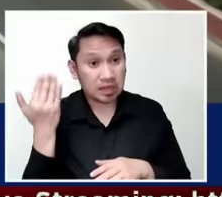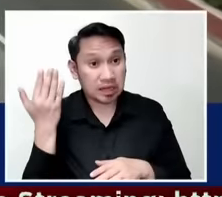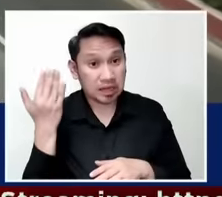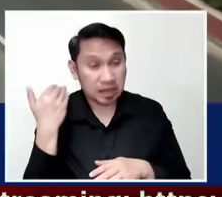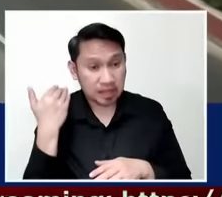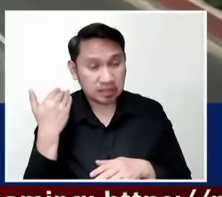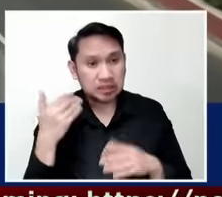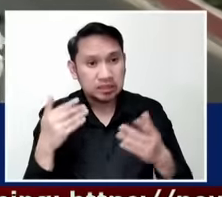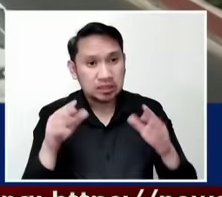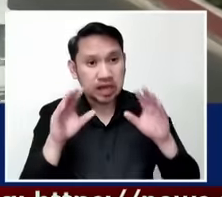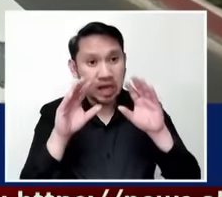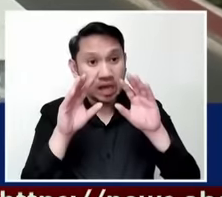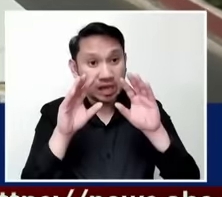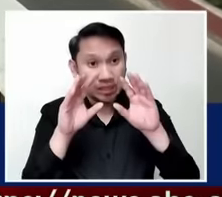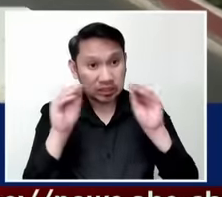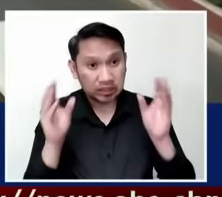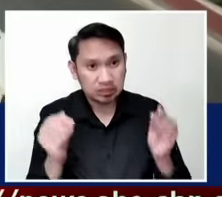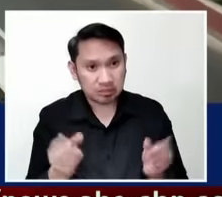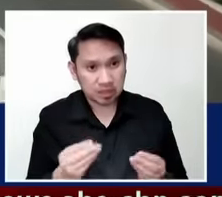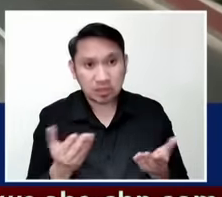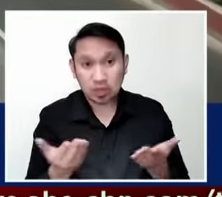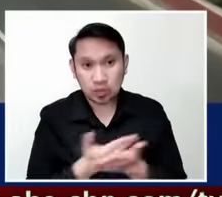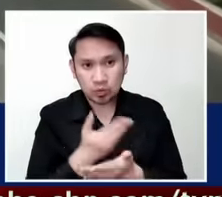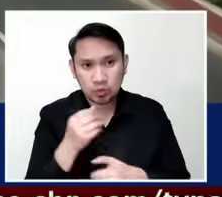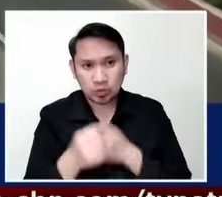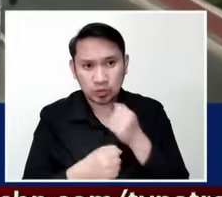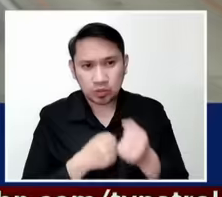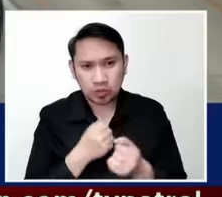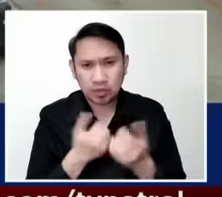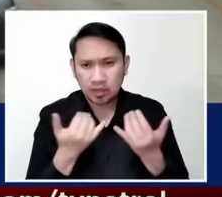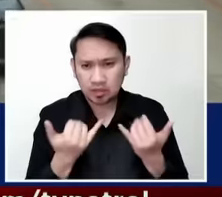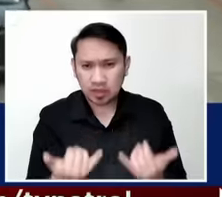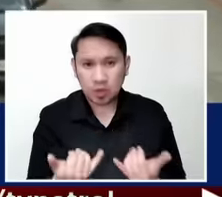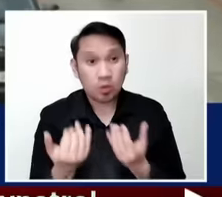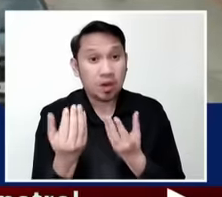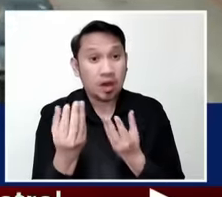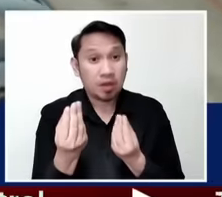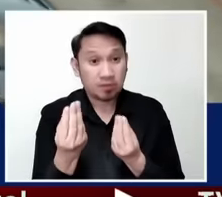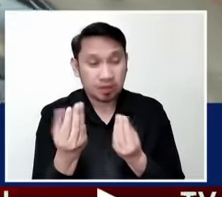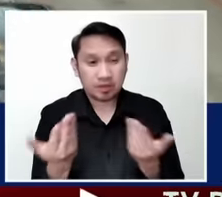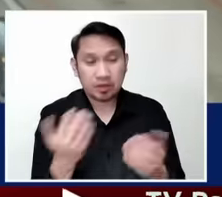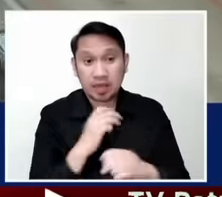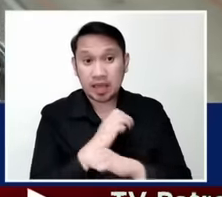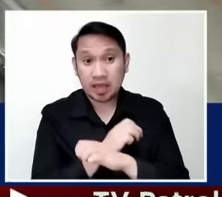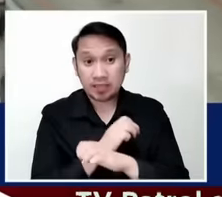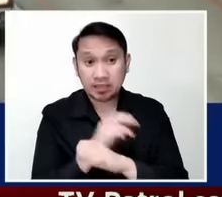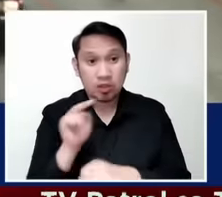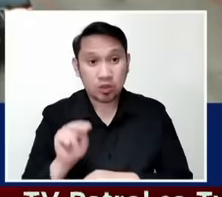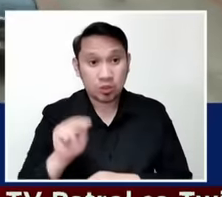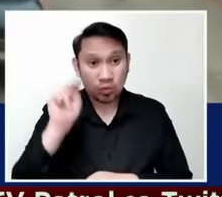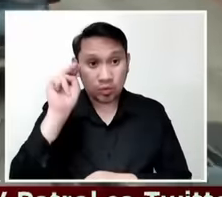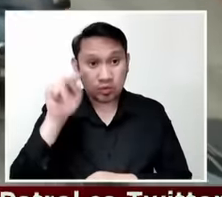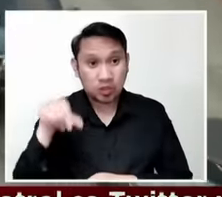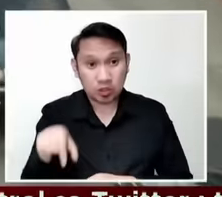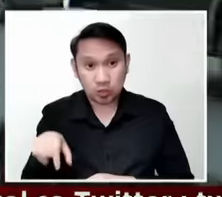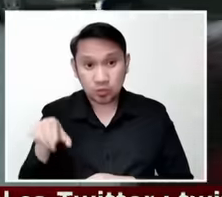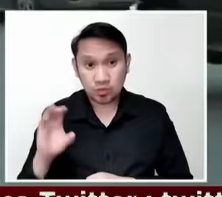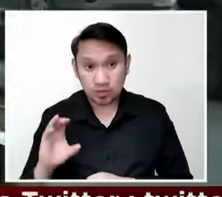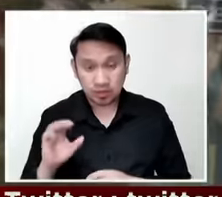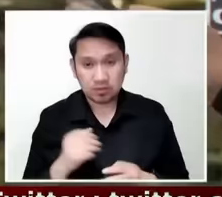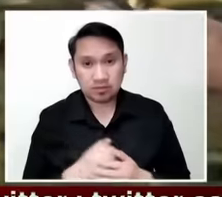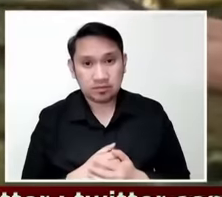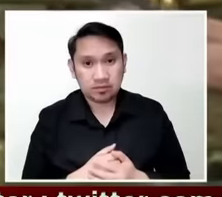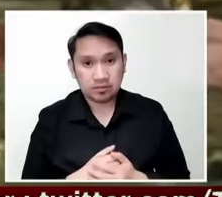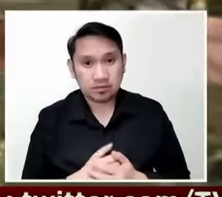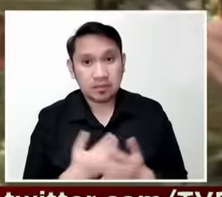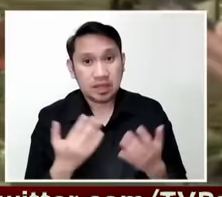taon. Narito naman ang latest traffic situation mula sa aming pwesto sa EDSA North sa Quezon City. Rush hour na